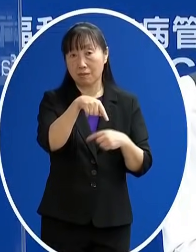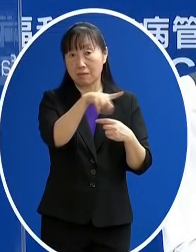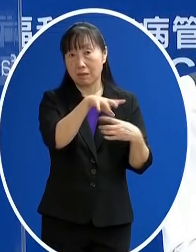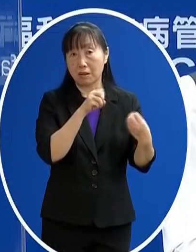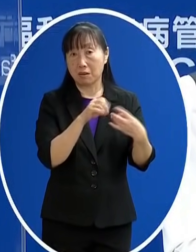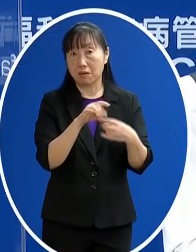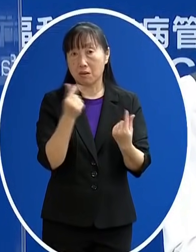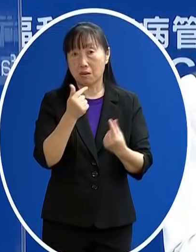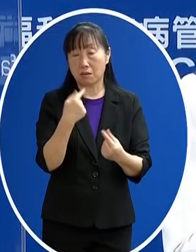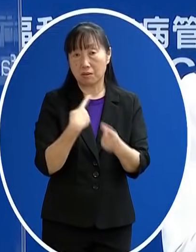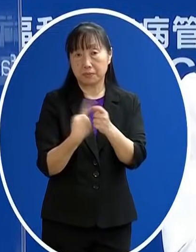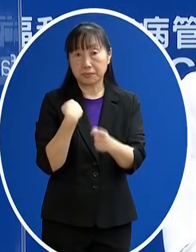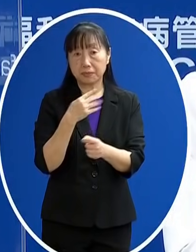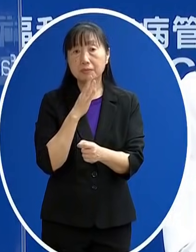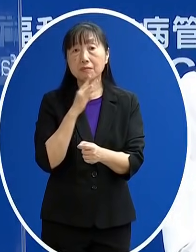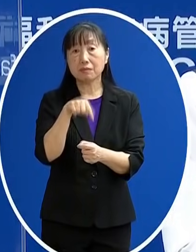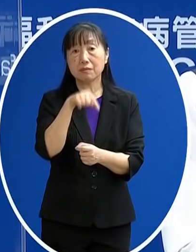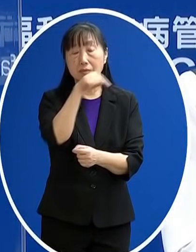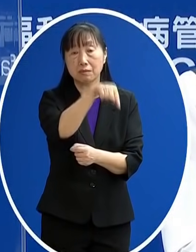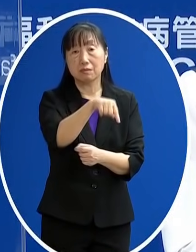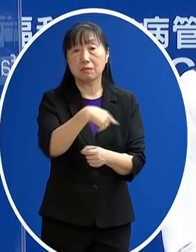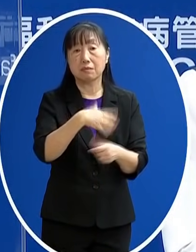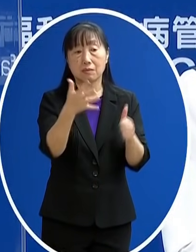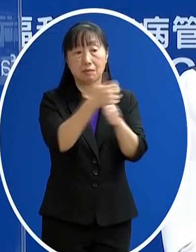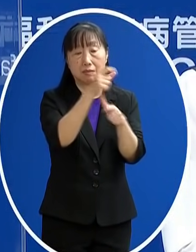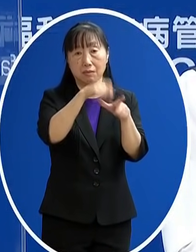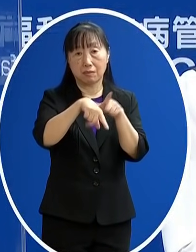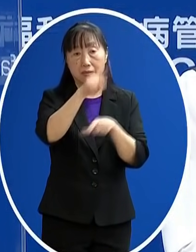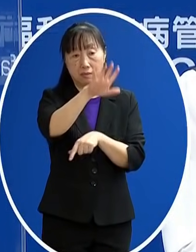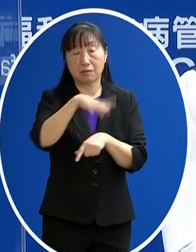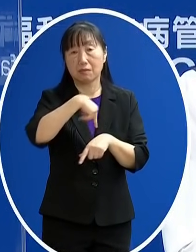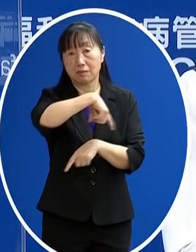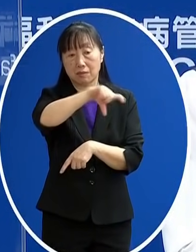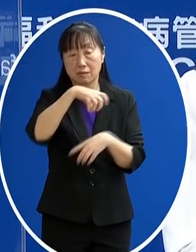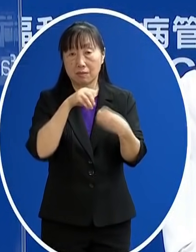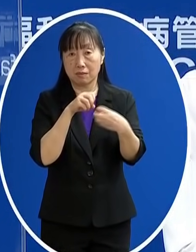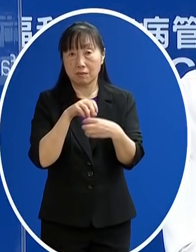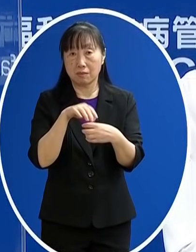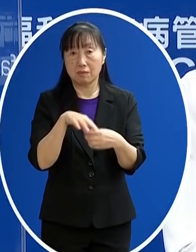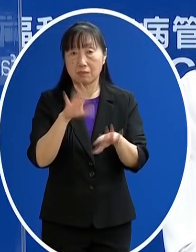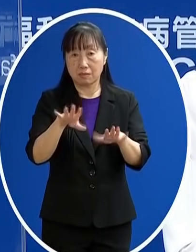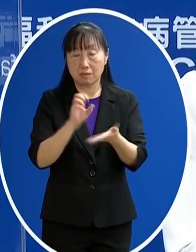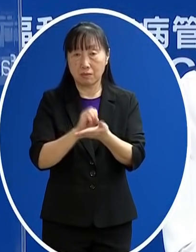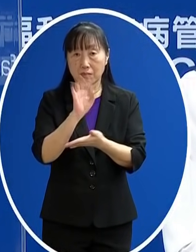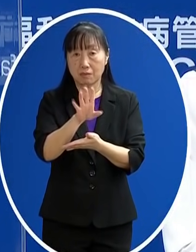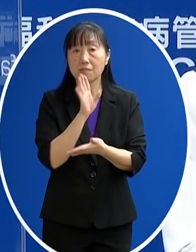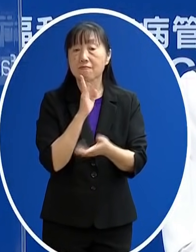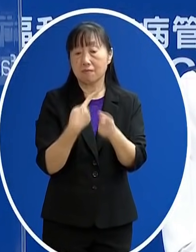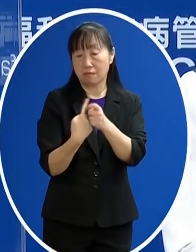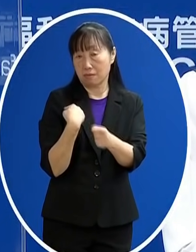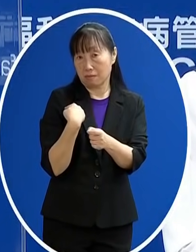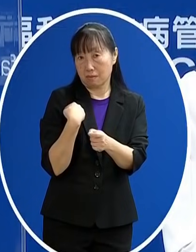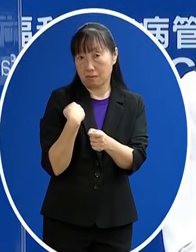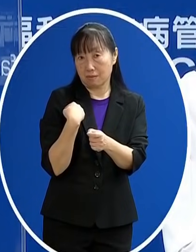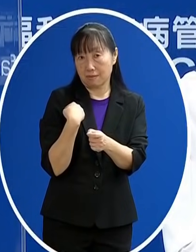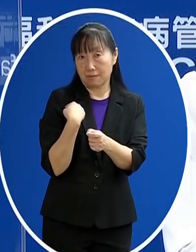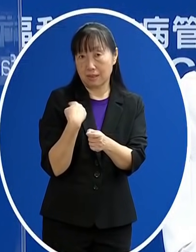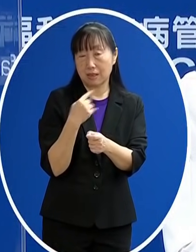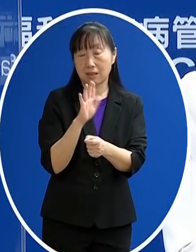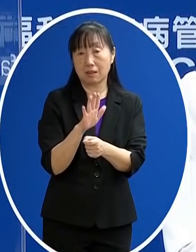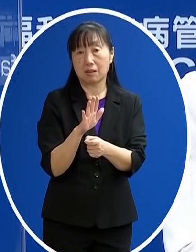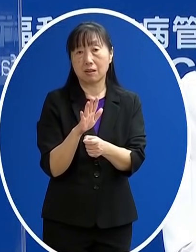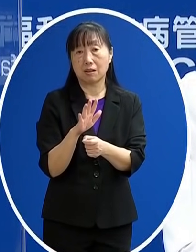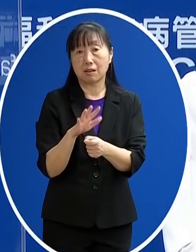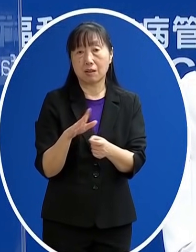年底的时候就跟 Novavax 哈的总公司就已经谈过，好，跟大家报告，在去年我们对于说，如果开始进